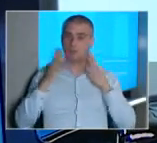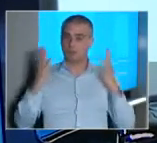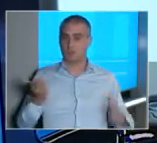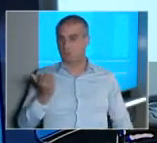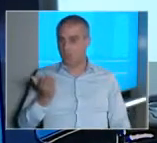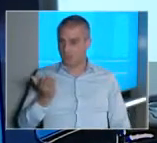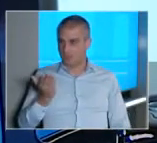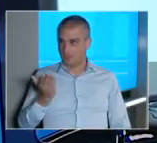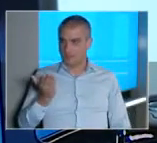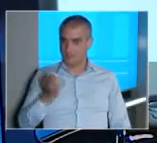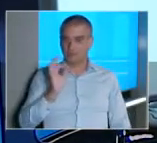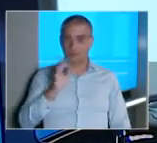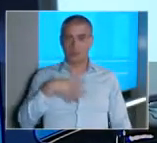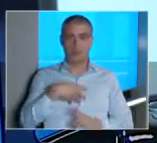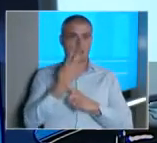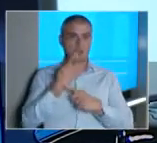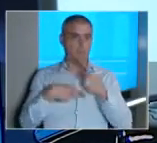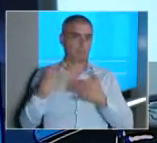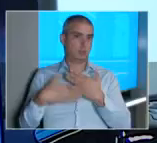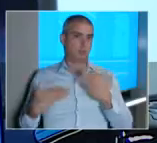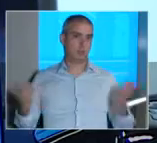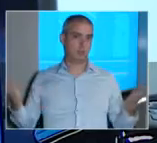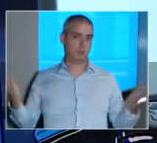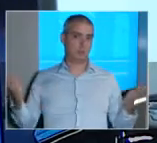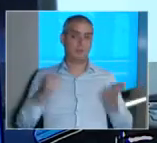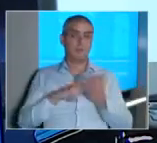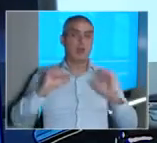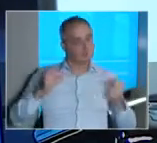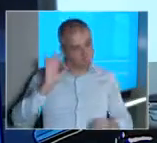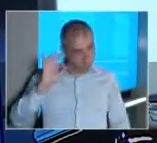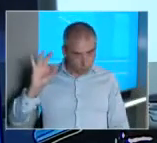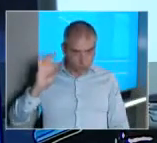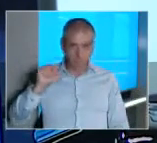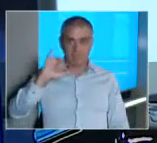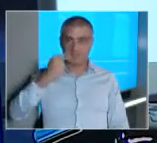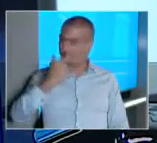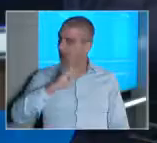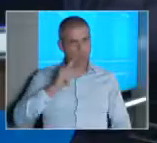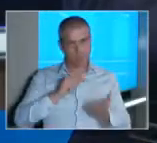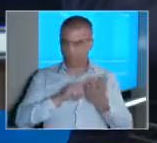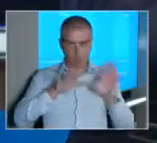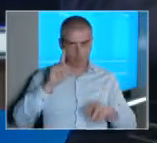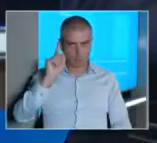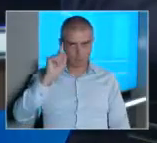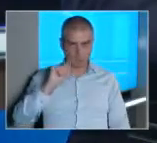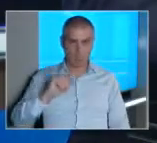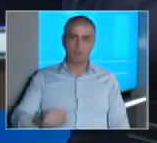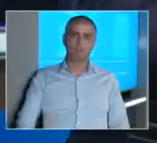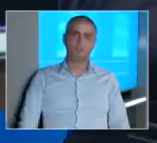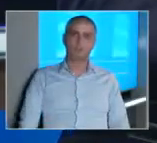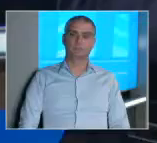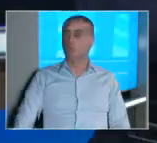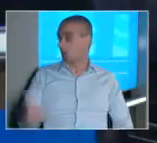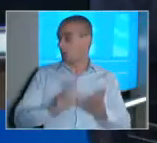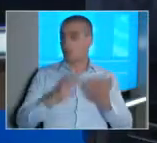של הלהט"בים בשנים האחרונות. טוב שכך. בגלל הפעילויות שלהם, של איגי, של אחרים, לא בגלל הממשלה. לא נכון. תהיה כן